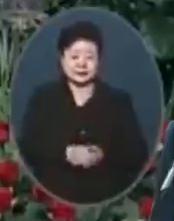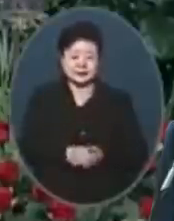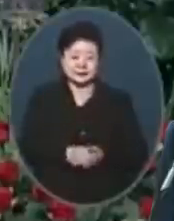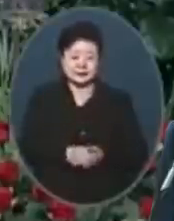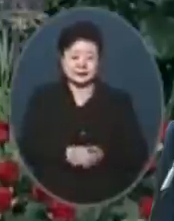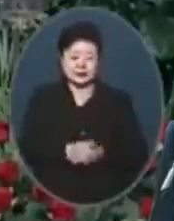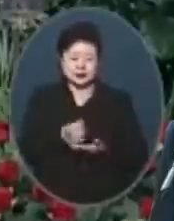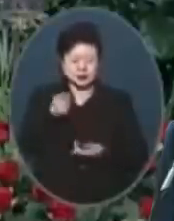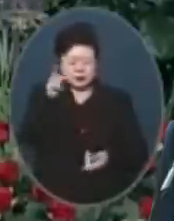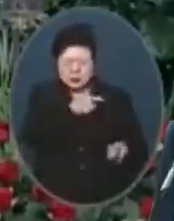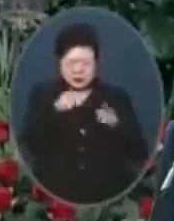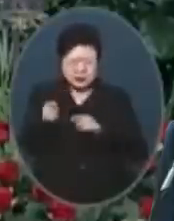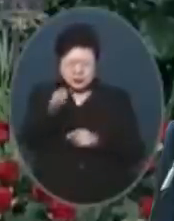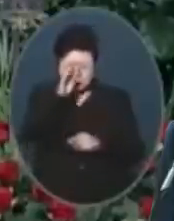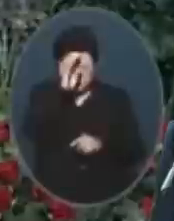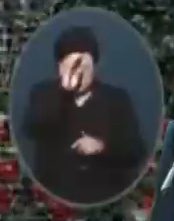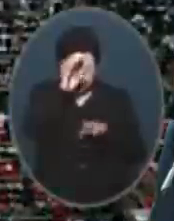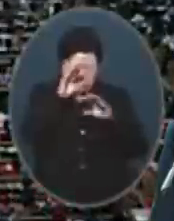채찍에 맞음으로